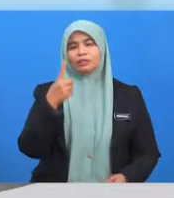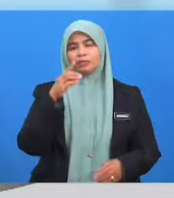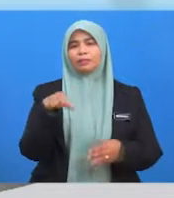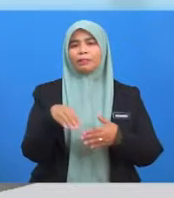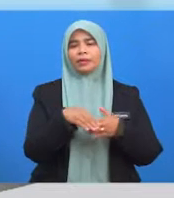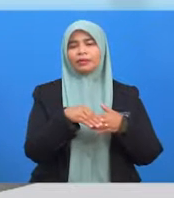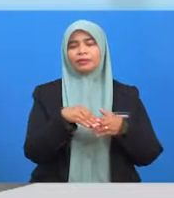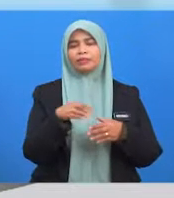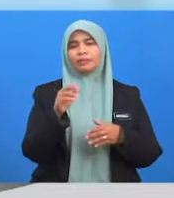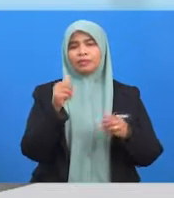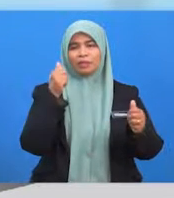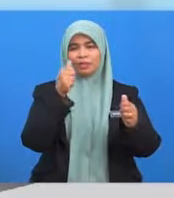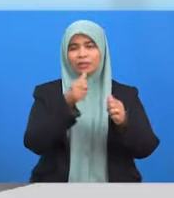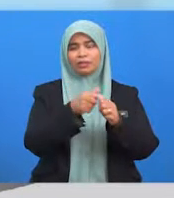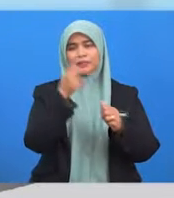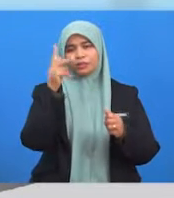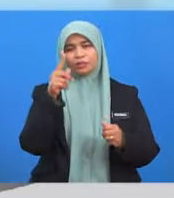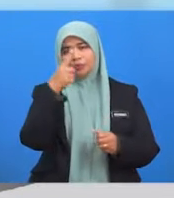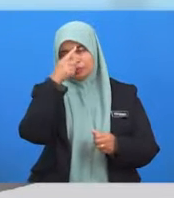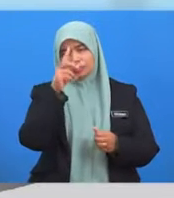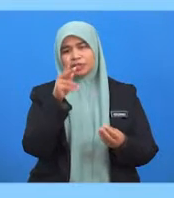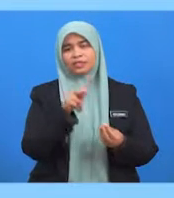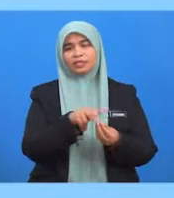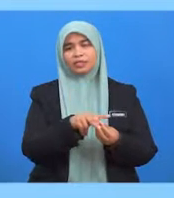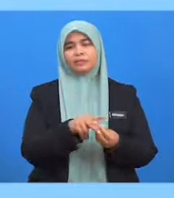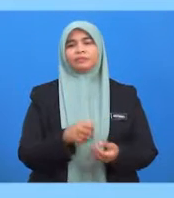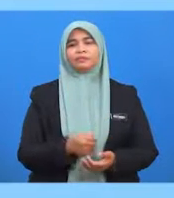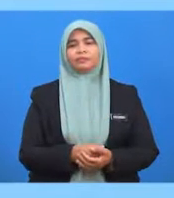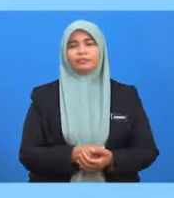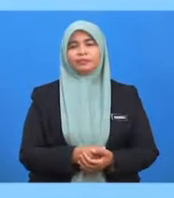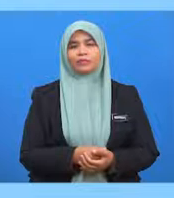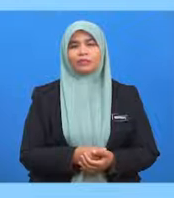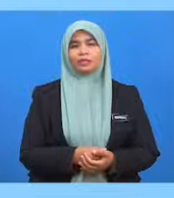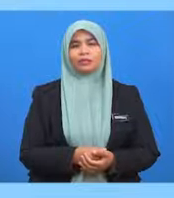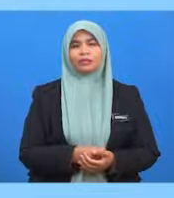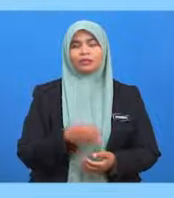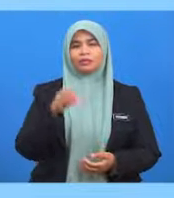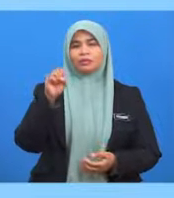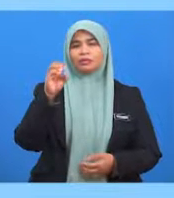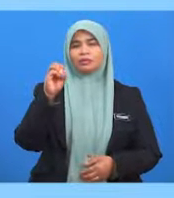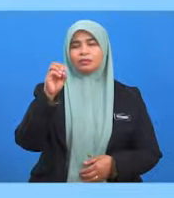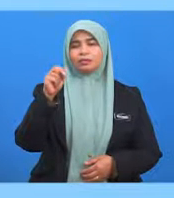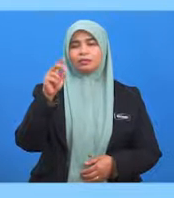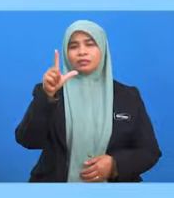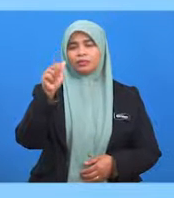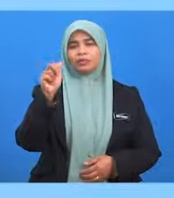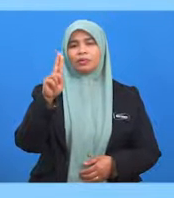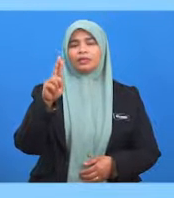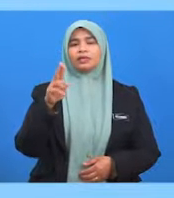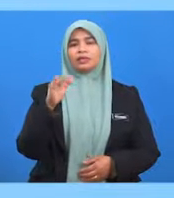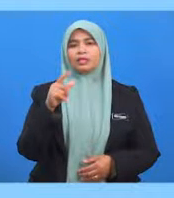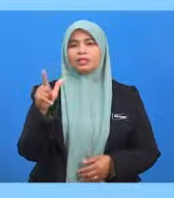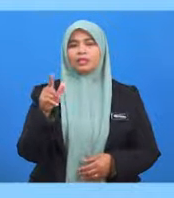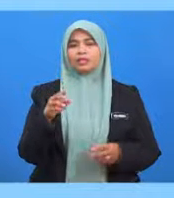mengesan lokasi mangsa masing-masing. Sonar pula ialah teknologi